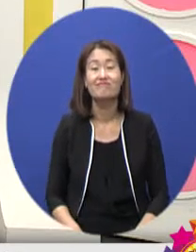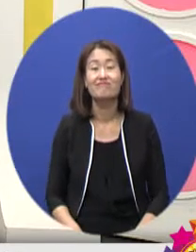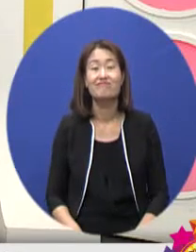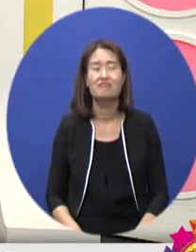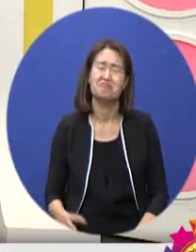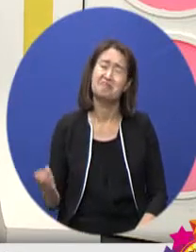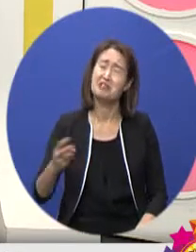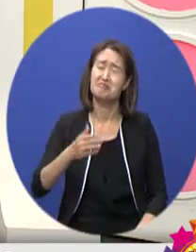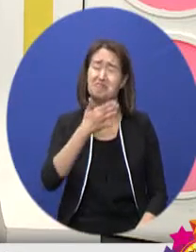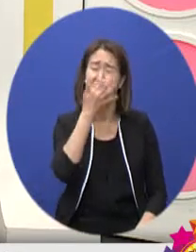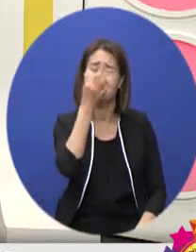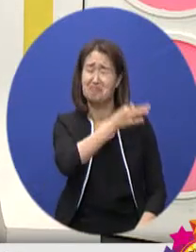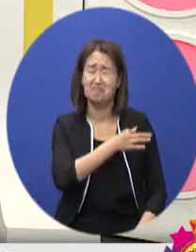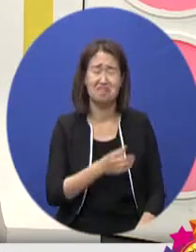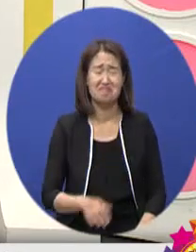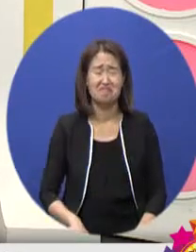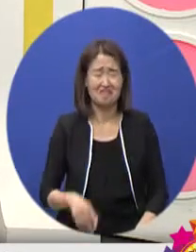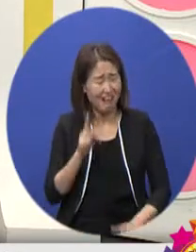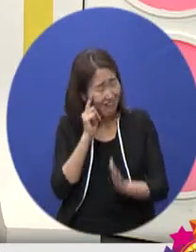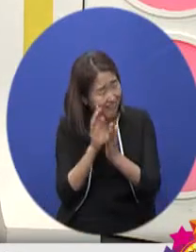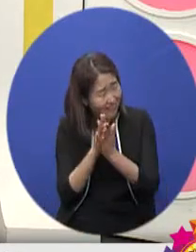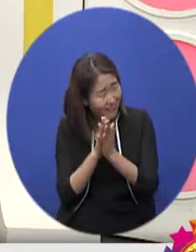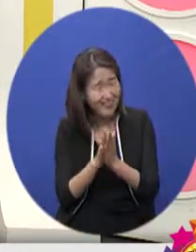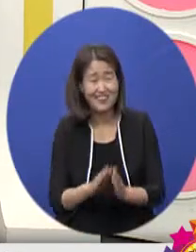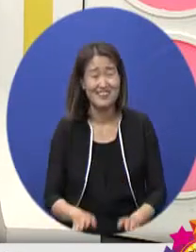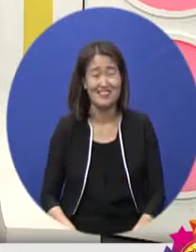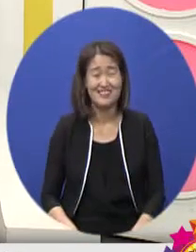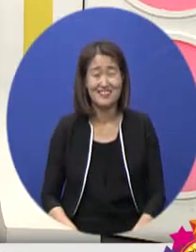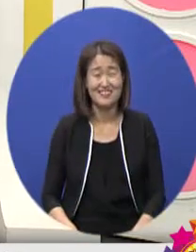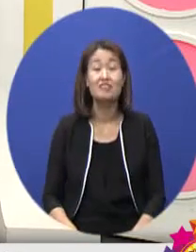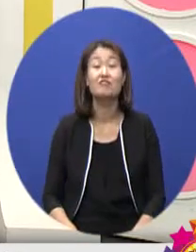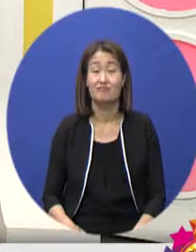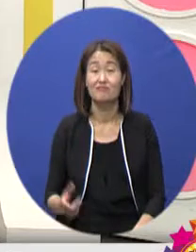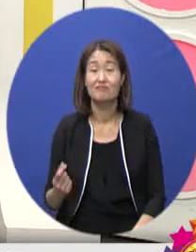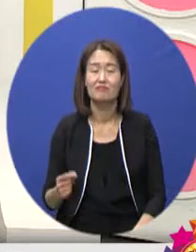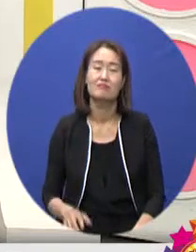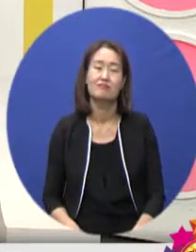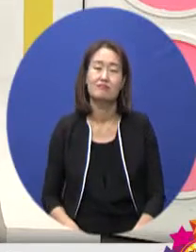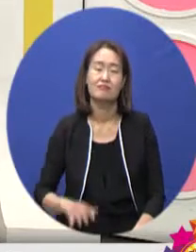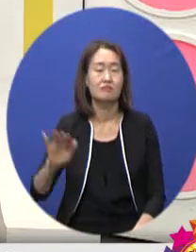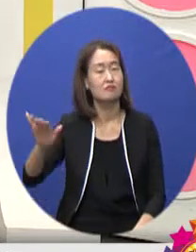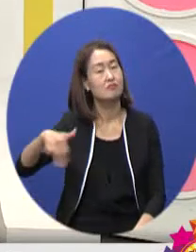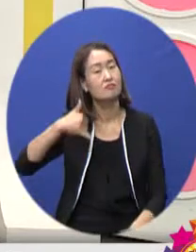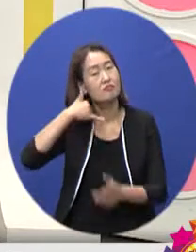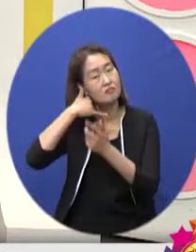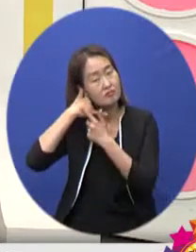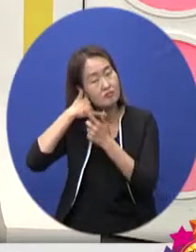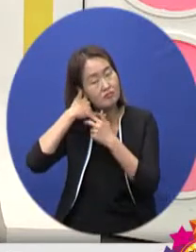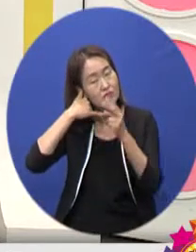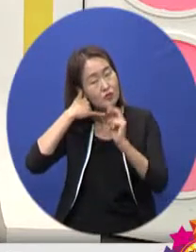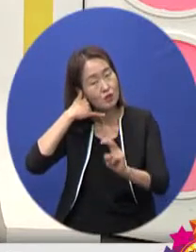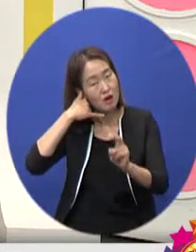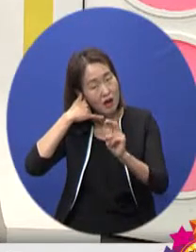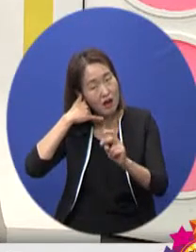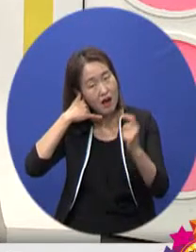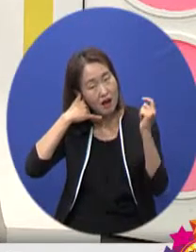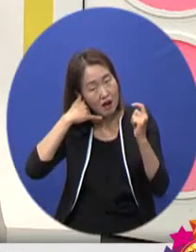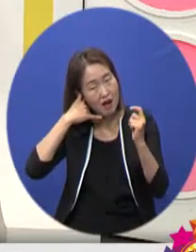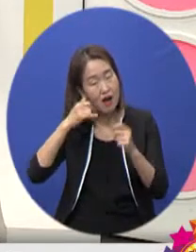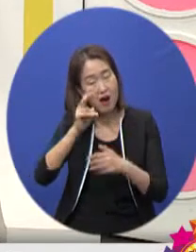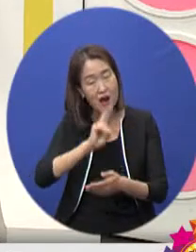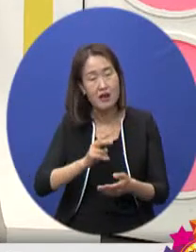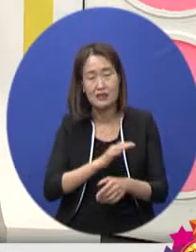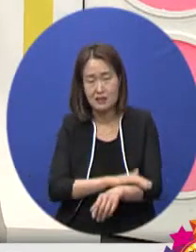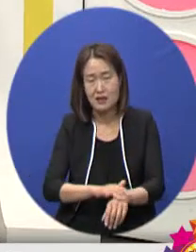우리 아버님 자주 보시면 뭐 주의사항 다 말씀 안 드려도 하실 거예요. 네. 네. 수화기에 나오는 음악 들으시면서 노래